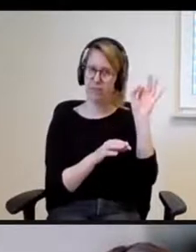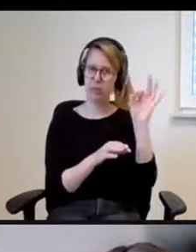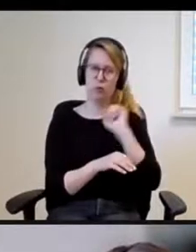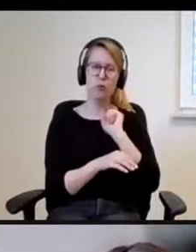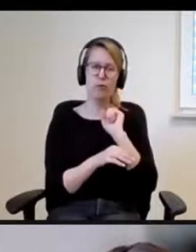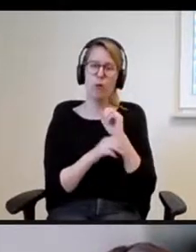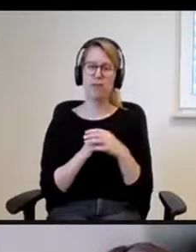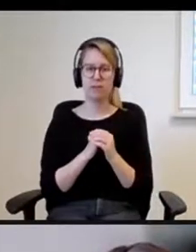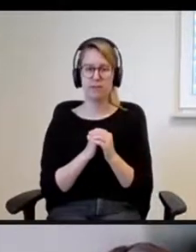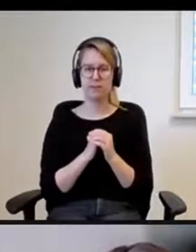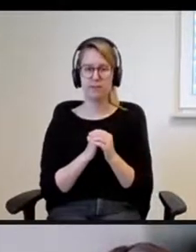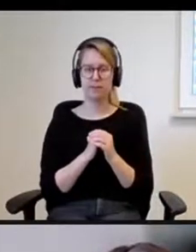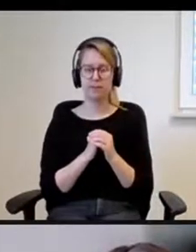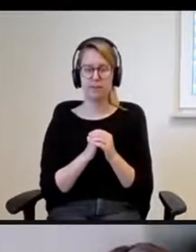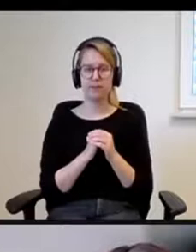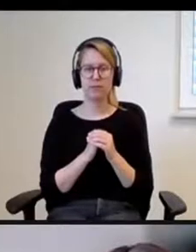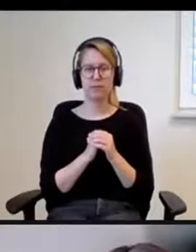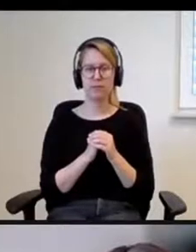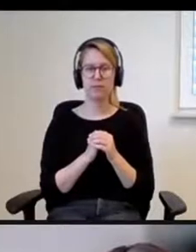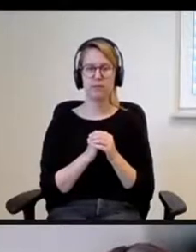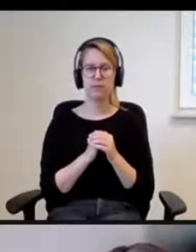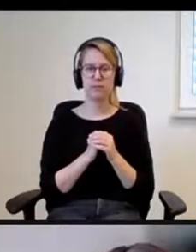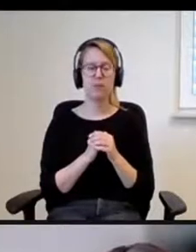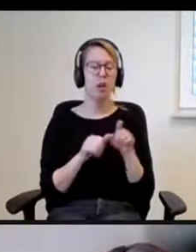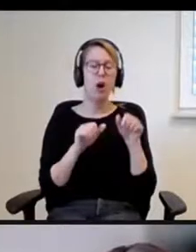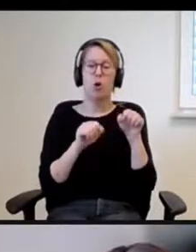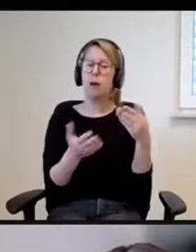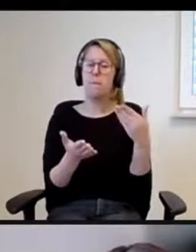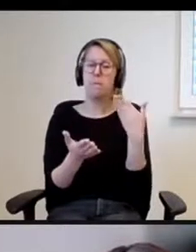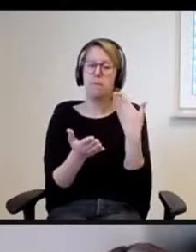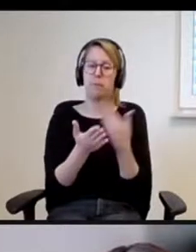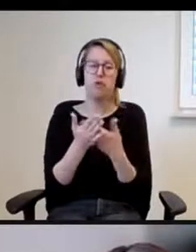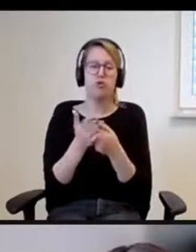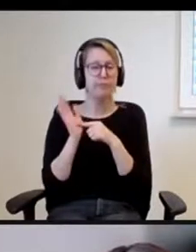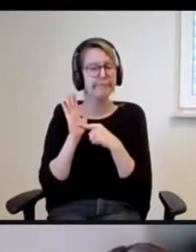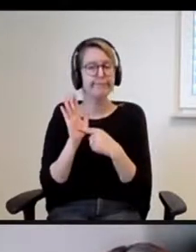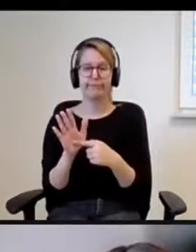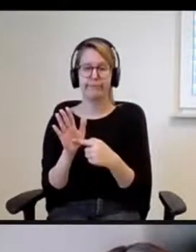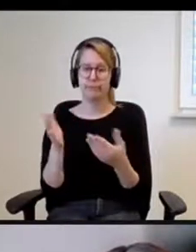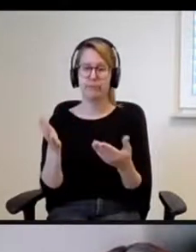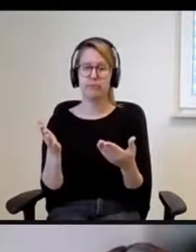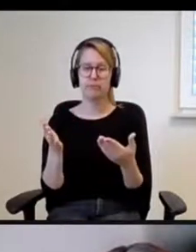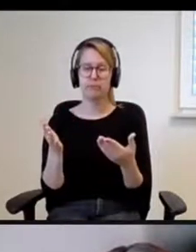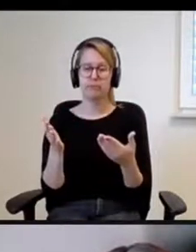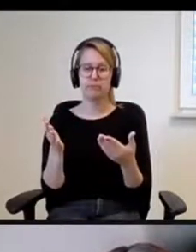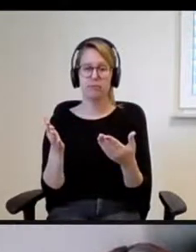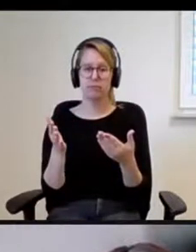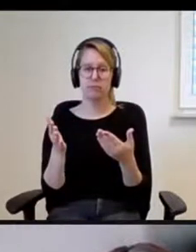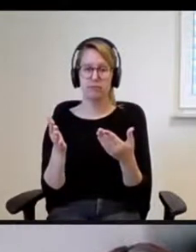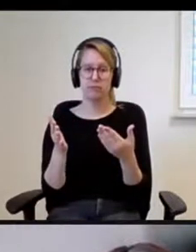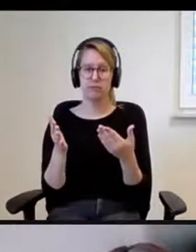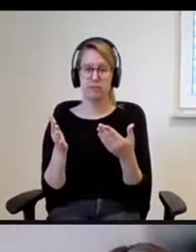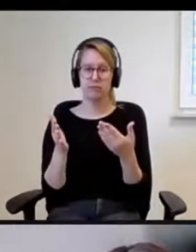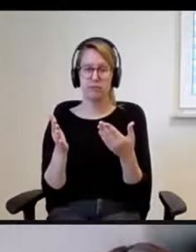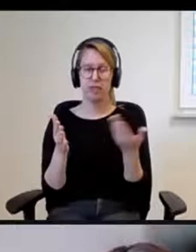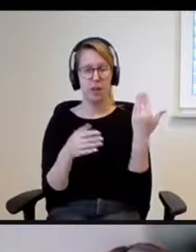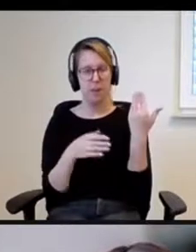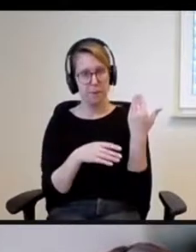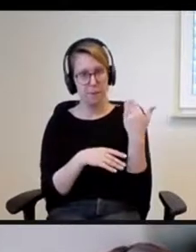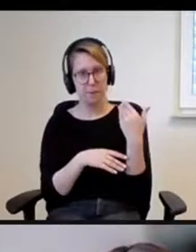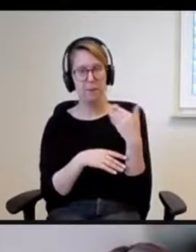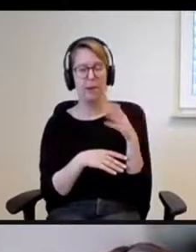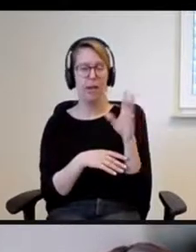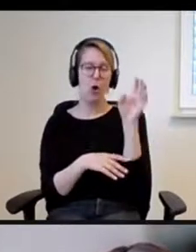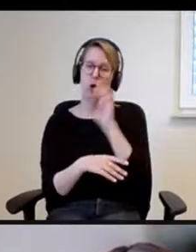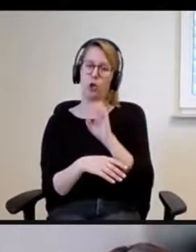Und das könnte vielleicht auch ein Beispiel sein oder ein Initiativ sein, die nach Hybrid auch auf